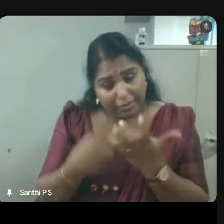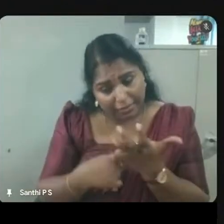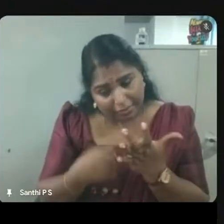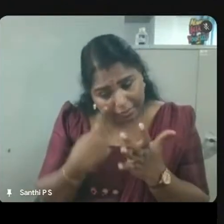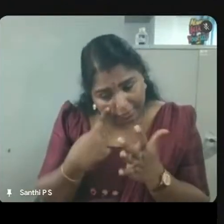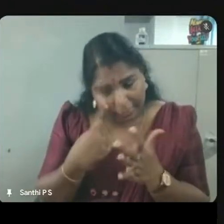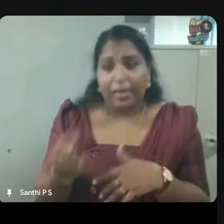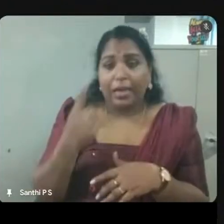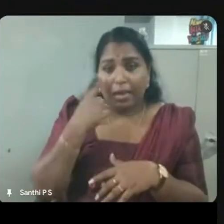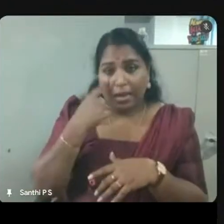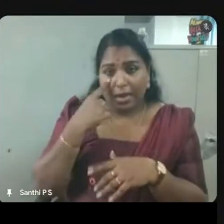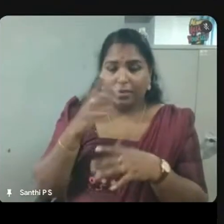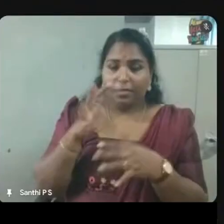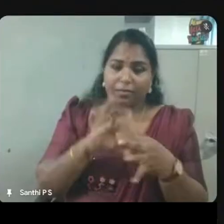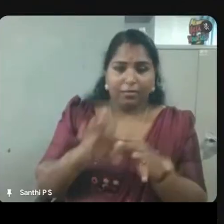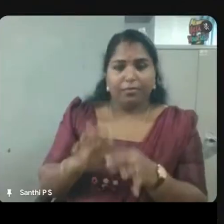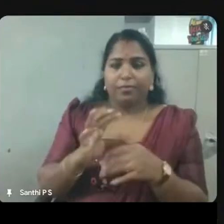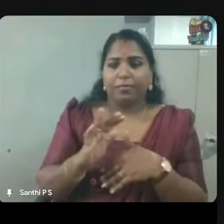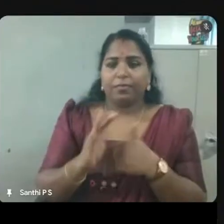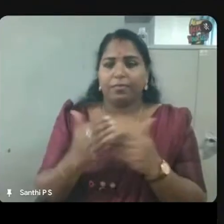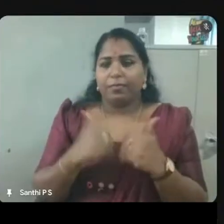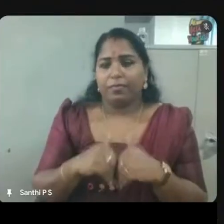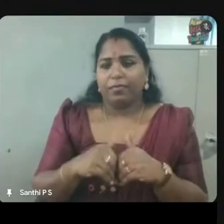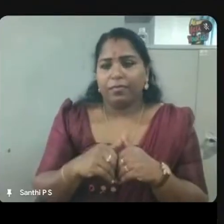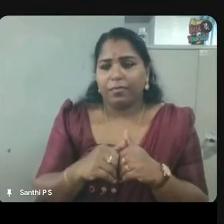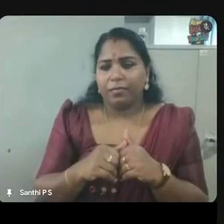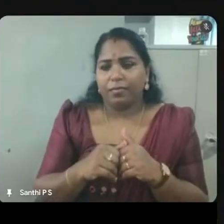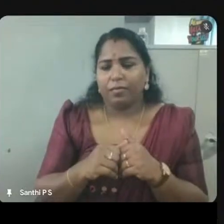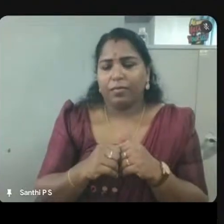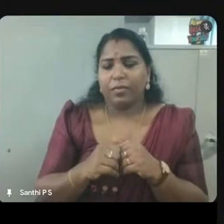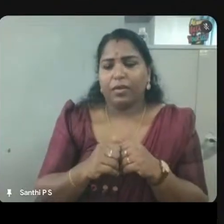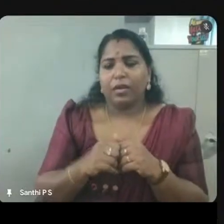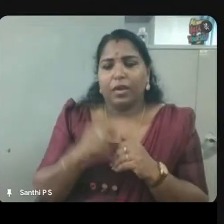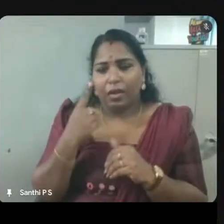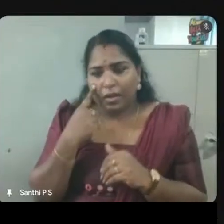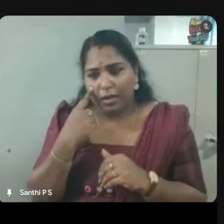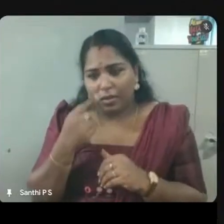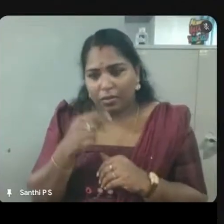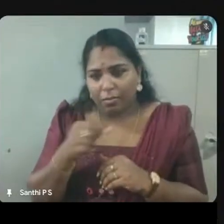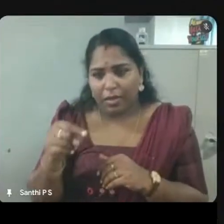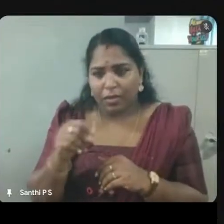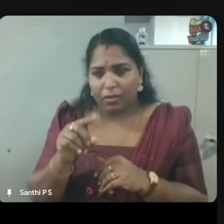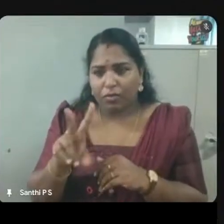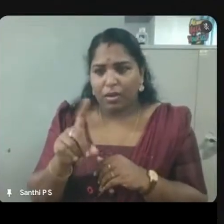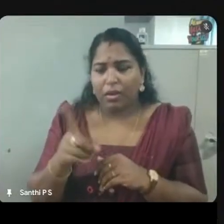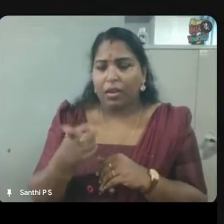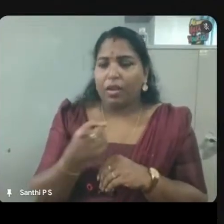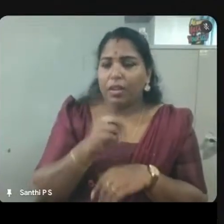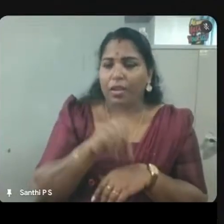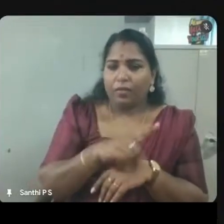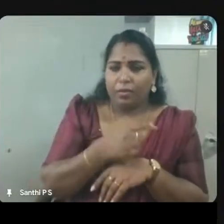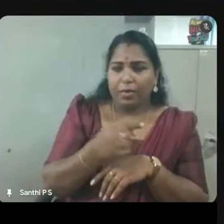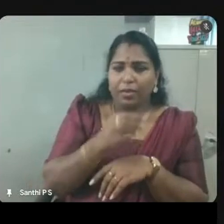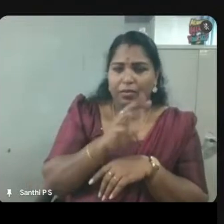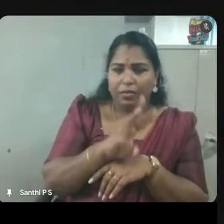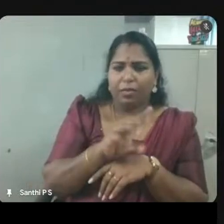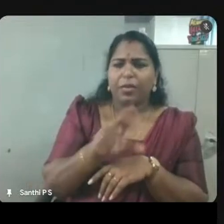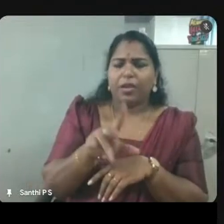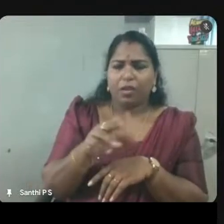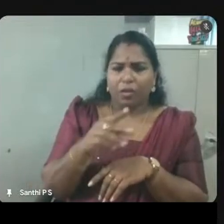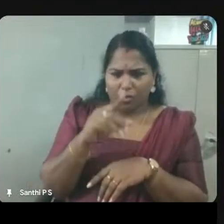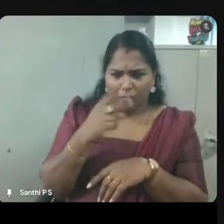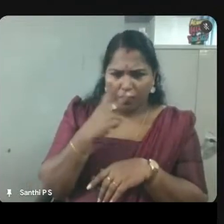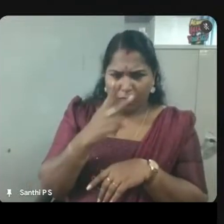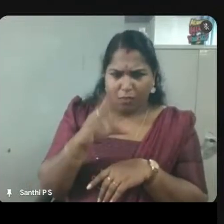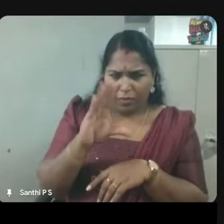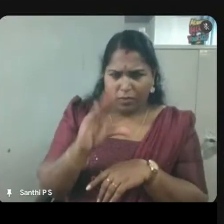ഒരു ഐ ടെസ്റ്റ് റിസൾട്ടും കൊടുത്തിട്ടുണ്ട്. -12 റൈറ്റ്, -13 ലെഫ്റ്റ് ഐ ആണ്. ഇത് ലോ വിഷൻ കാറ്റഗറി ആണോ എന്നാണ് ചോദിച്ചിട്ടുള്ളത്. ഓക്കെ, നമുക്ക് ഞാൻ നേരത്തെ പറഞ്ഞു,